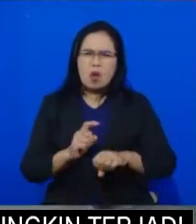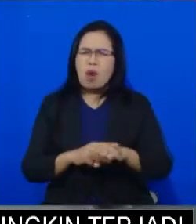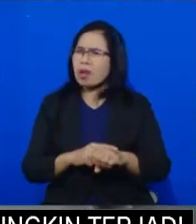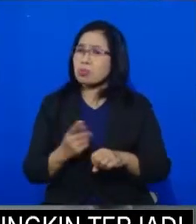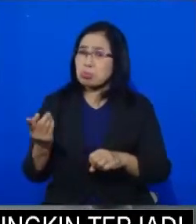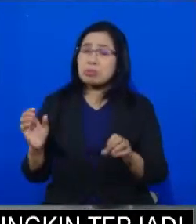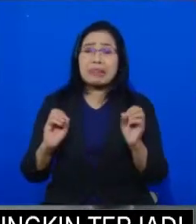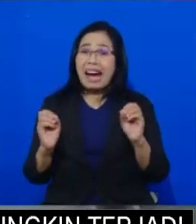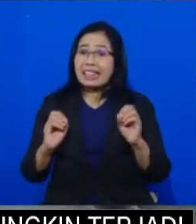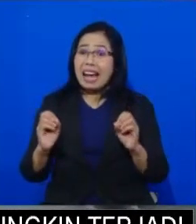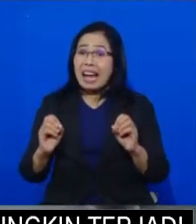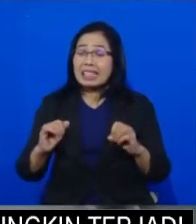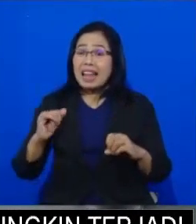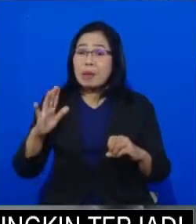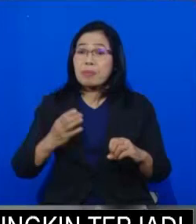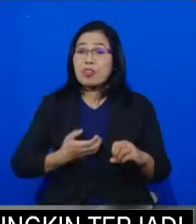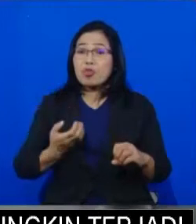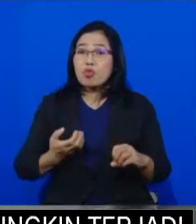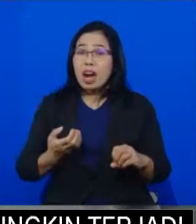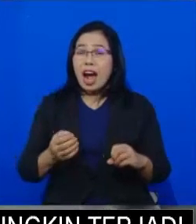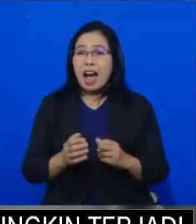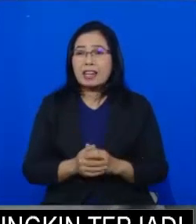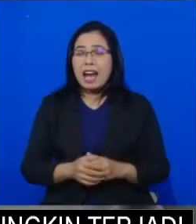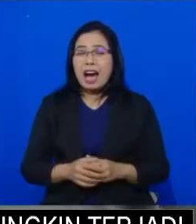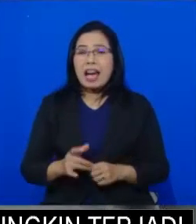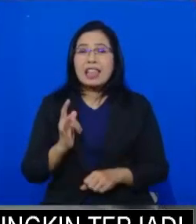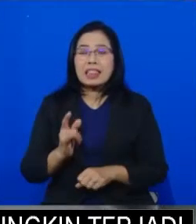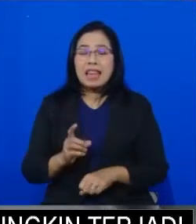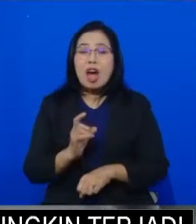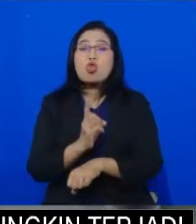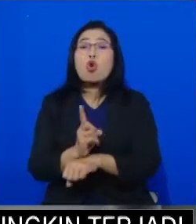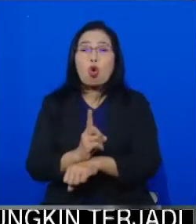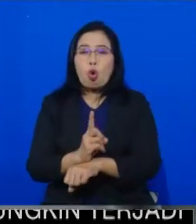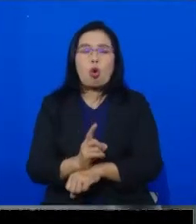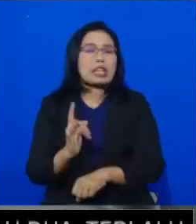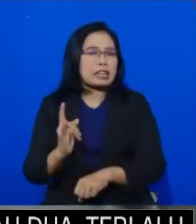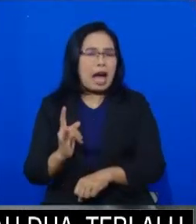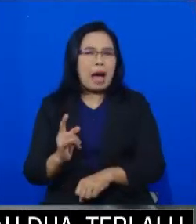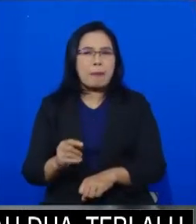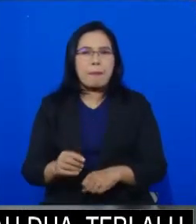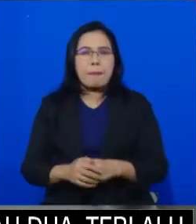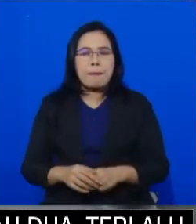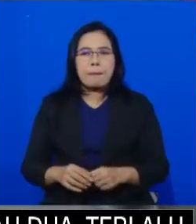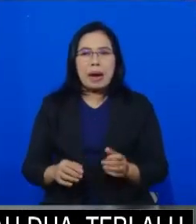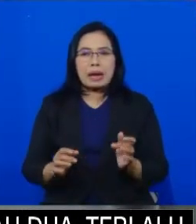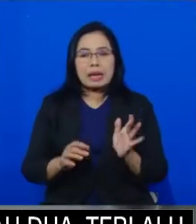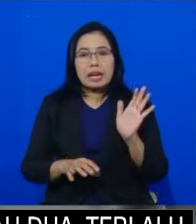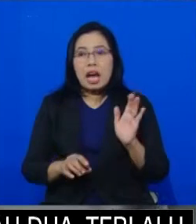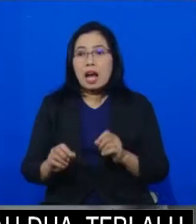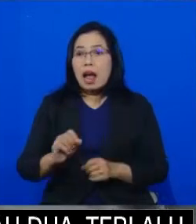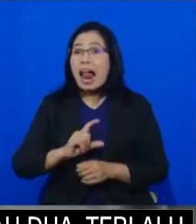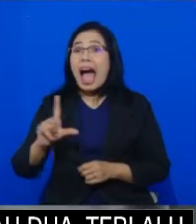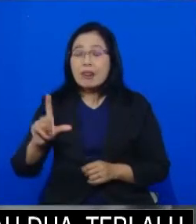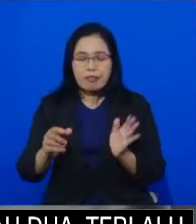jadi kita lebih suka yang offline aja. Okay. Ya. Ribetnya gimana Mbak, bisa diceritain? Kadang banyak